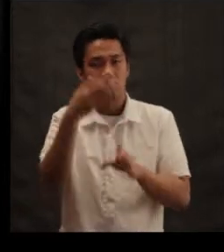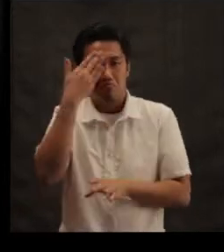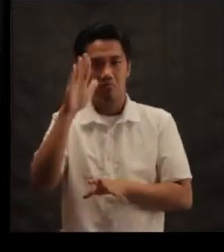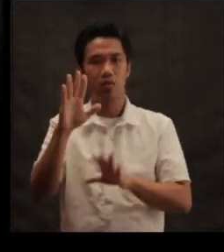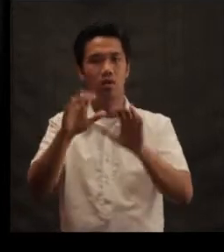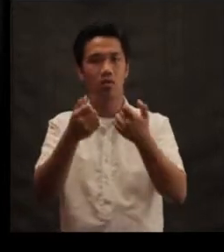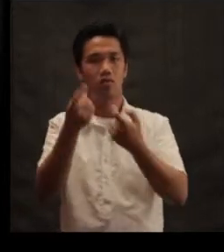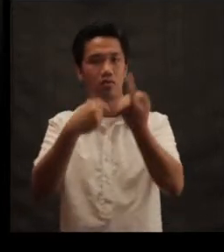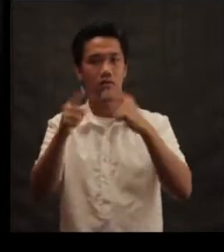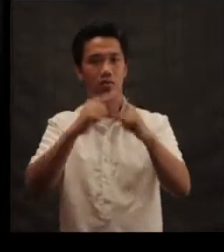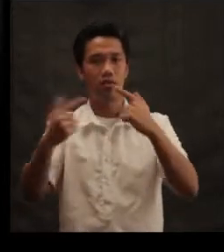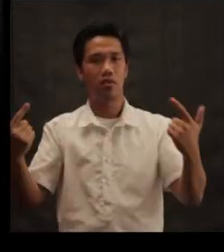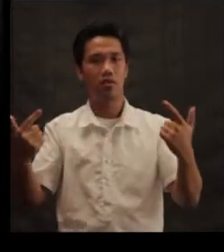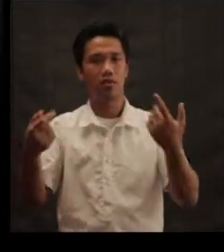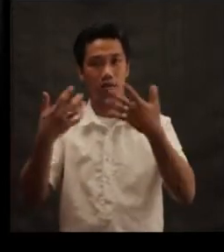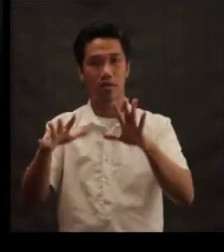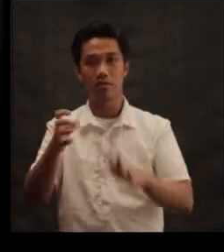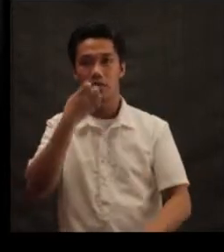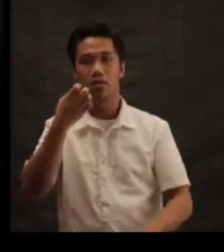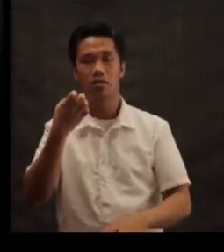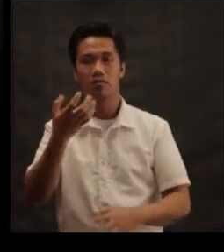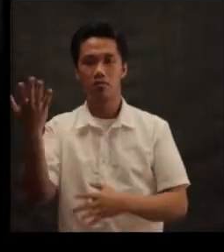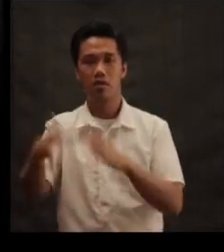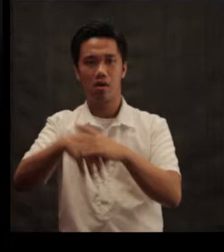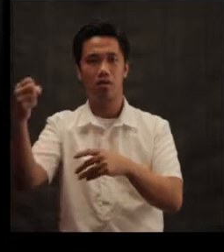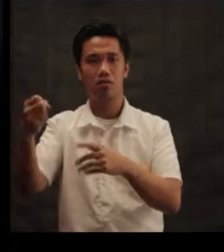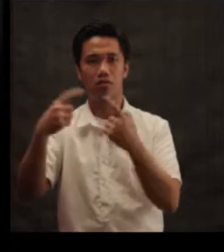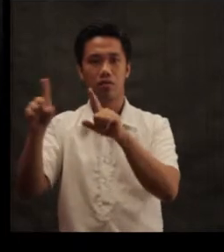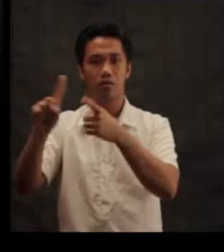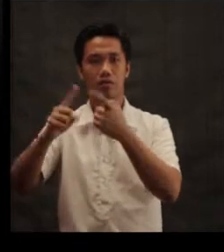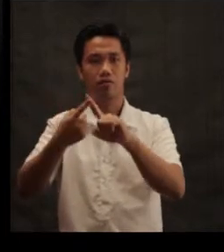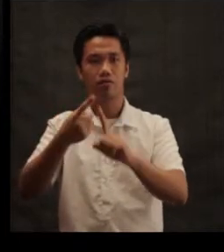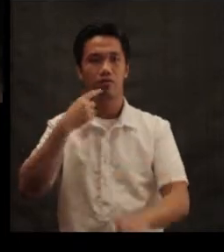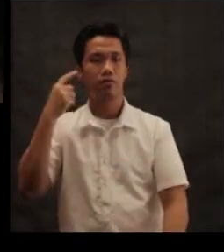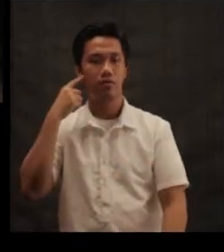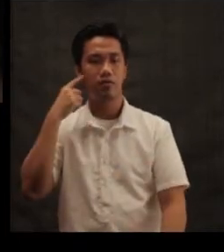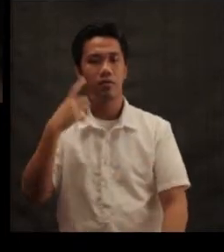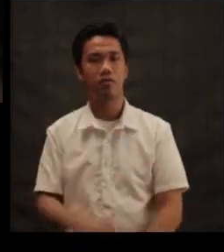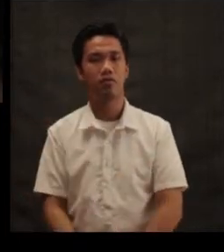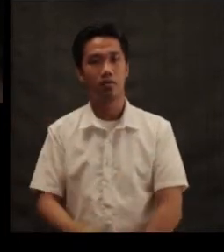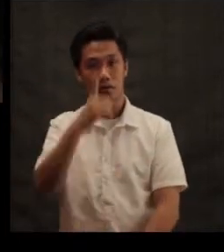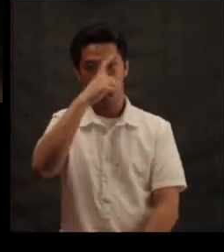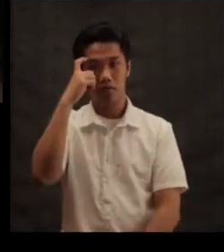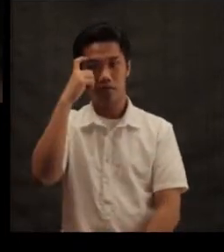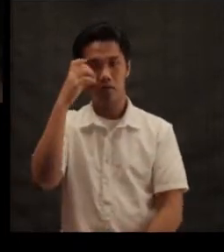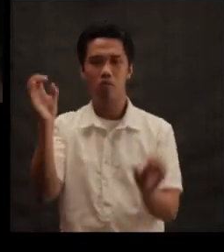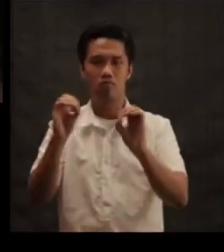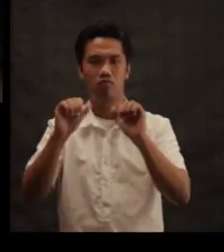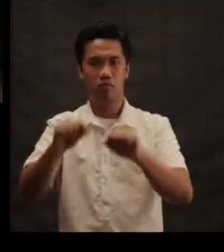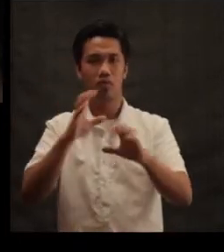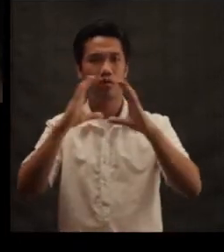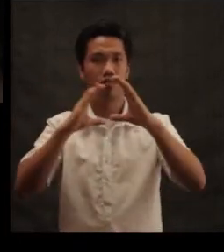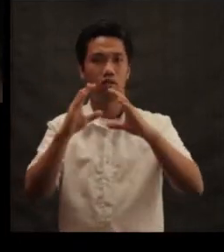marunong masyadong mag-side. Pagkatapos niyang kumain, lalabas na siya, pupunta na siya sa mga kaibigan niyang mga deaf. Kasi wala siya